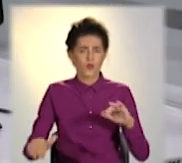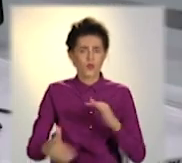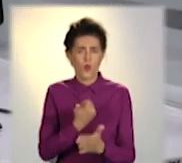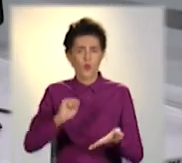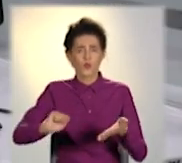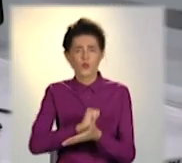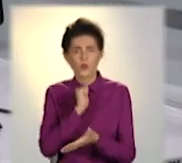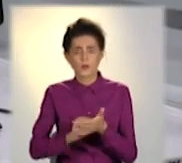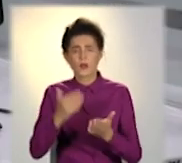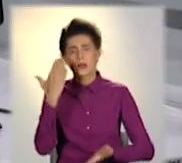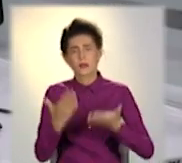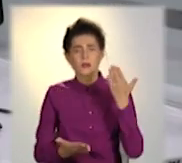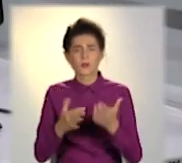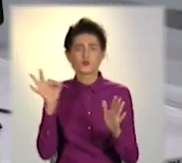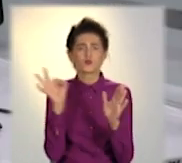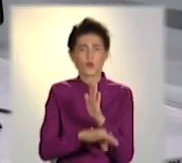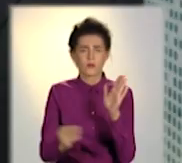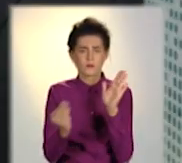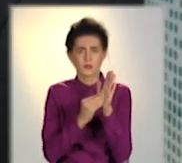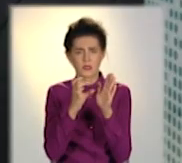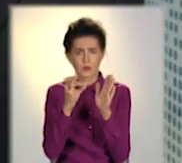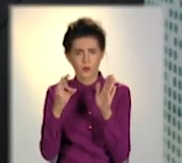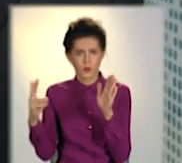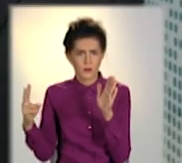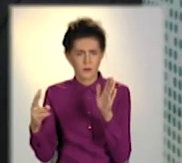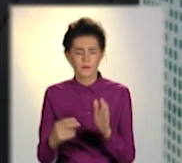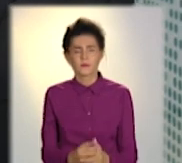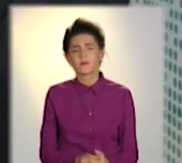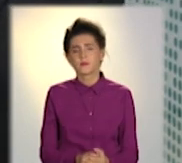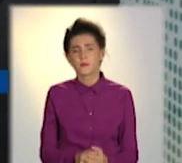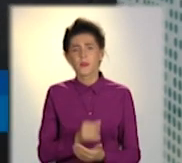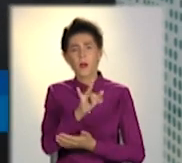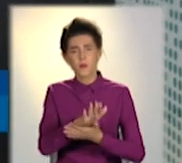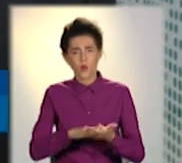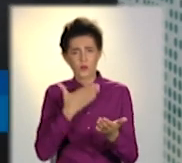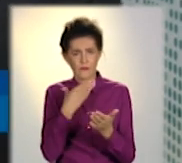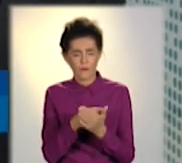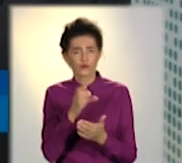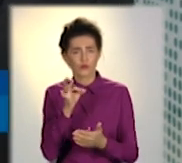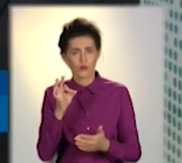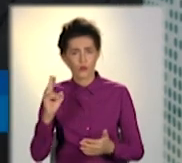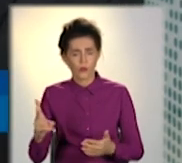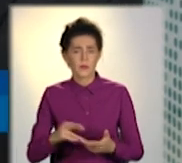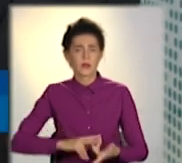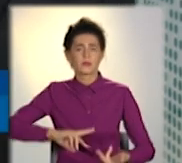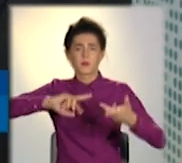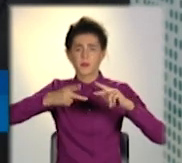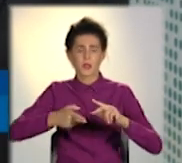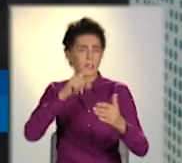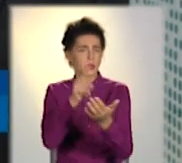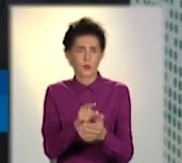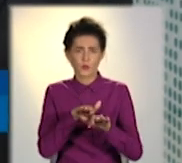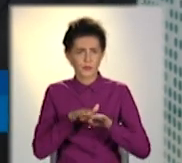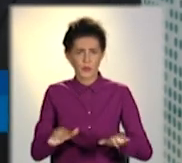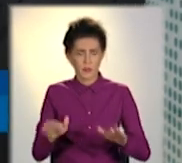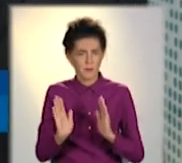буде лише, якщо він протермінований. Вони продовжують свій термін дії. І обмін їх не в обов'язковому